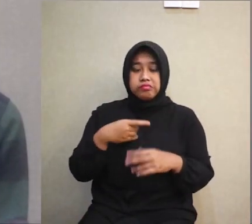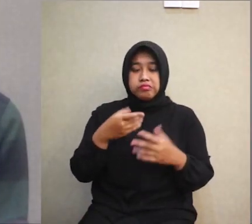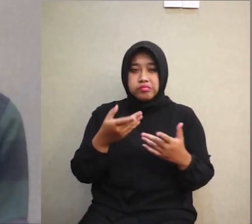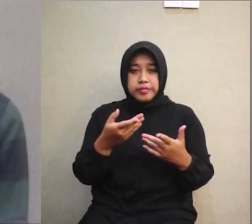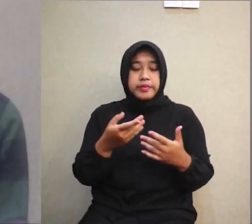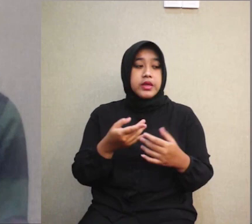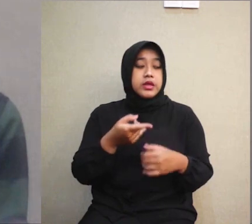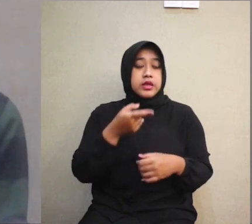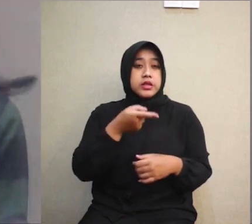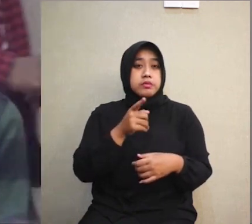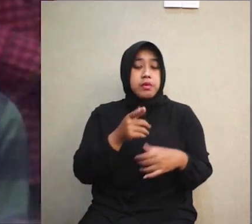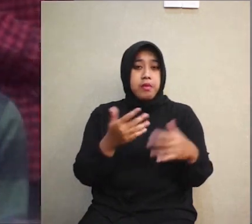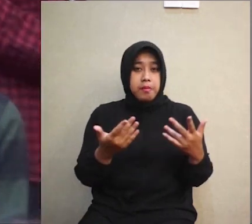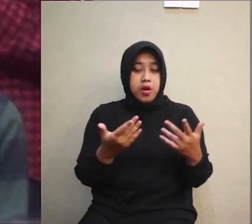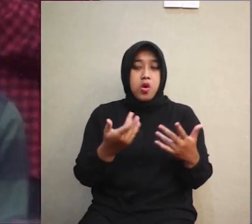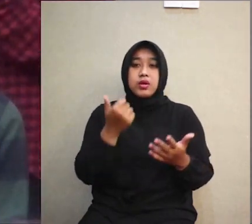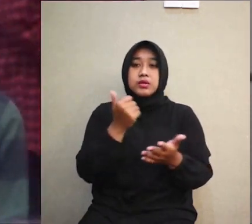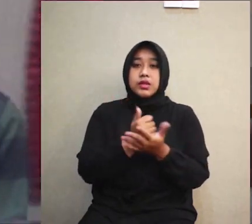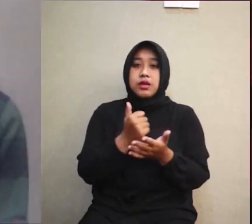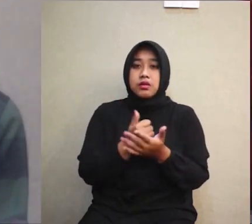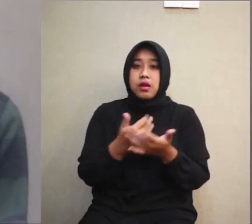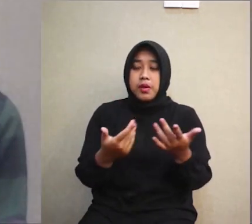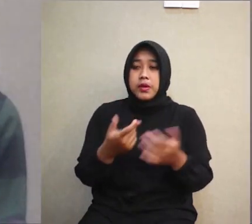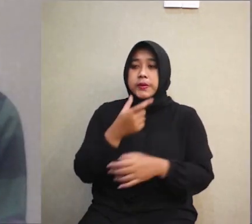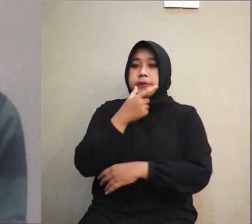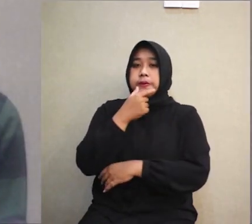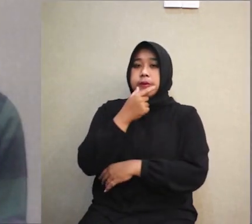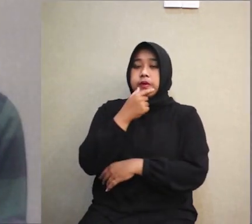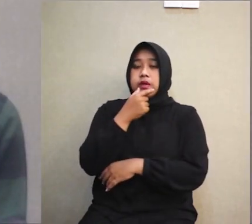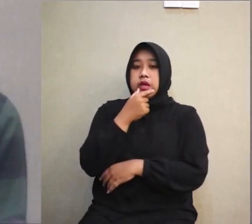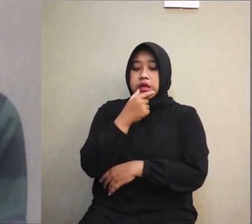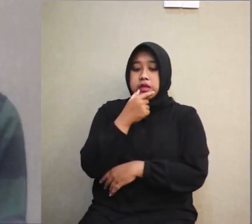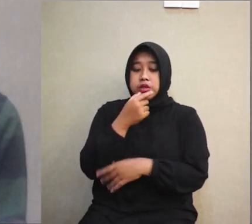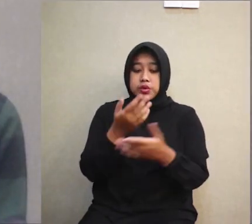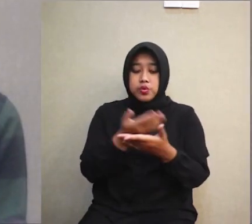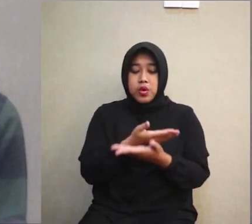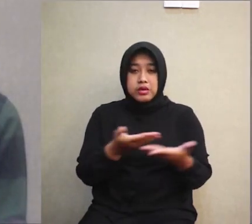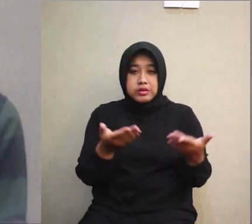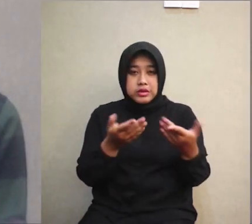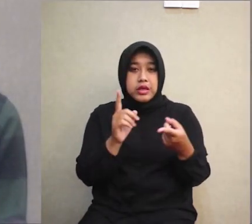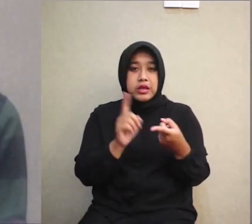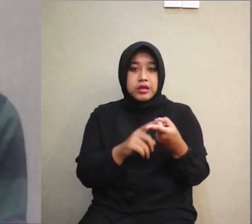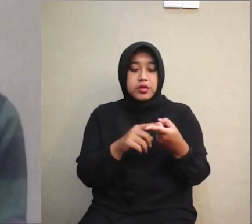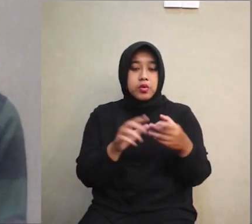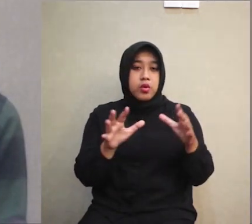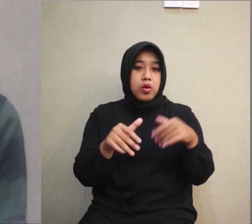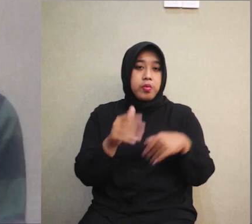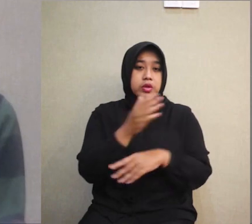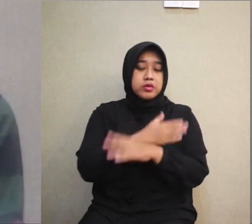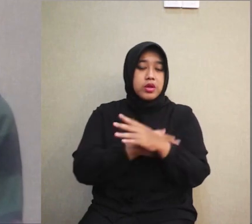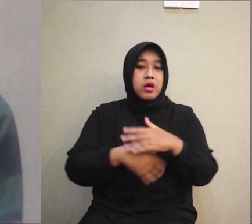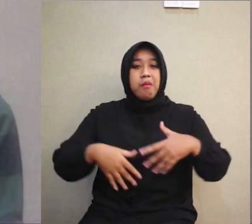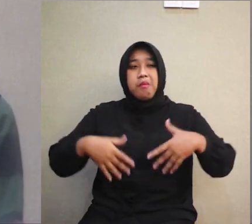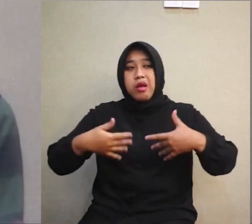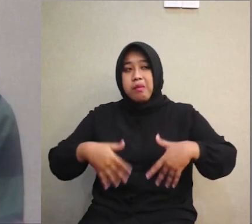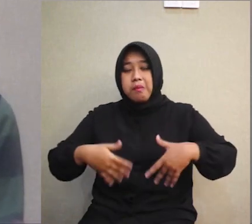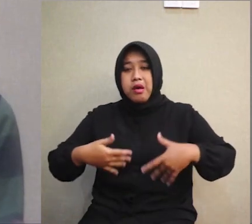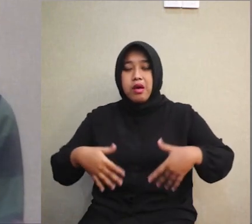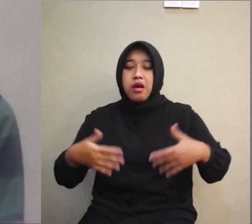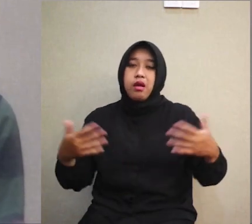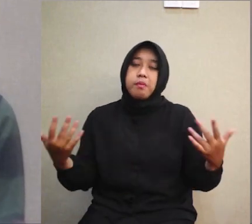hal itu ternyata mengekang posisi teman-teman difabel dan melemahkan